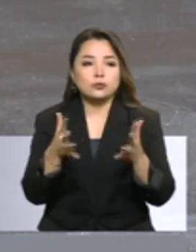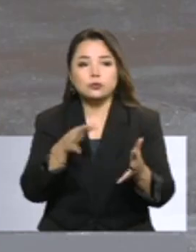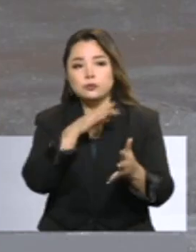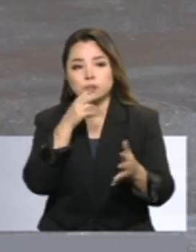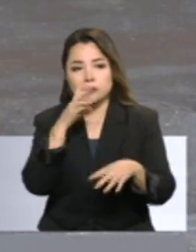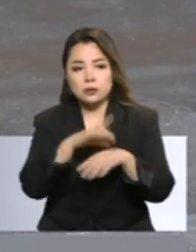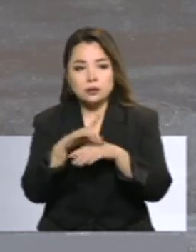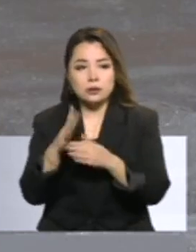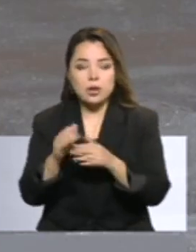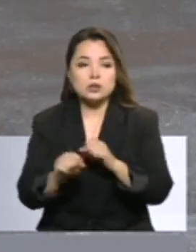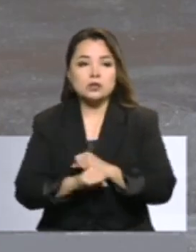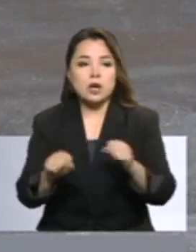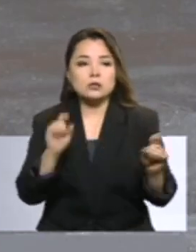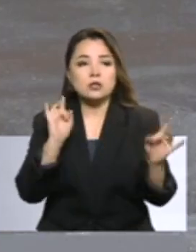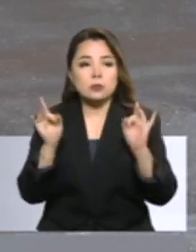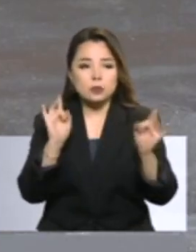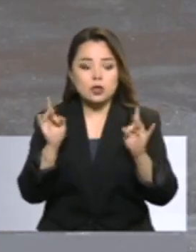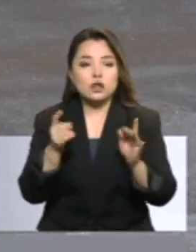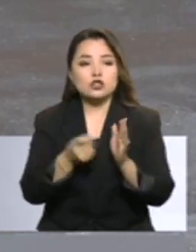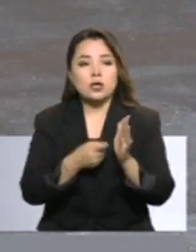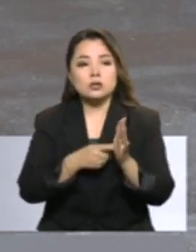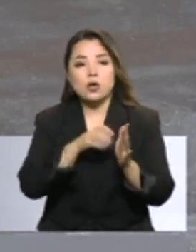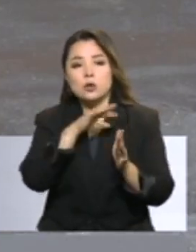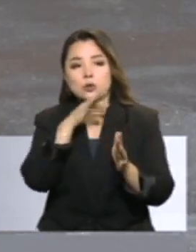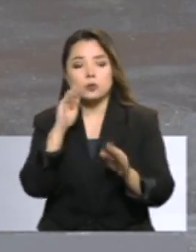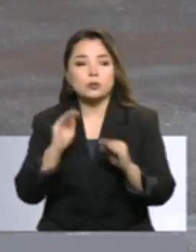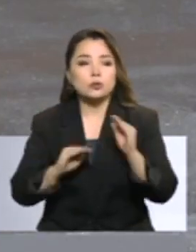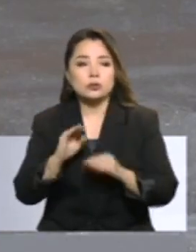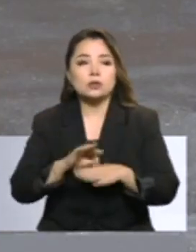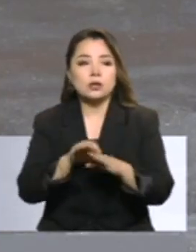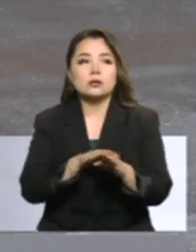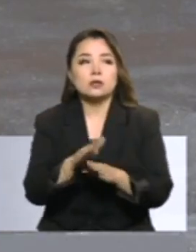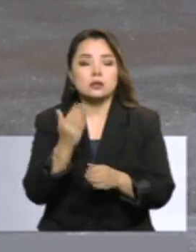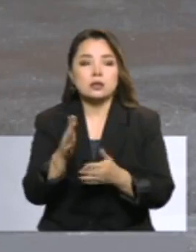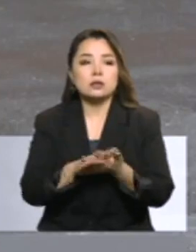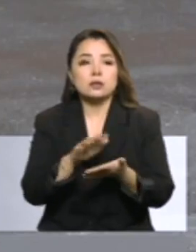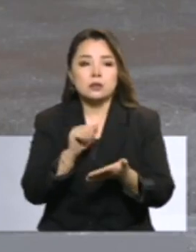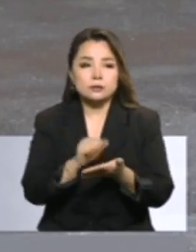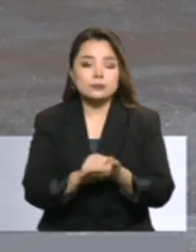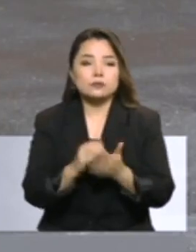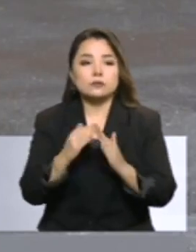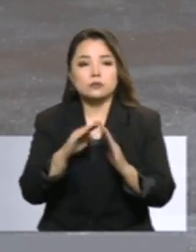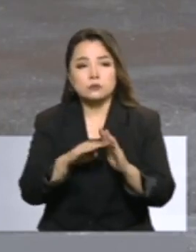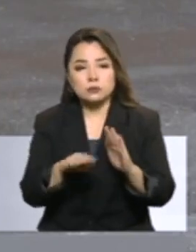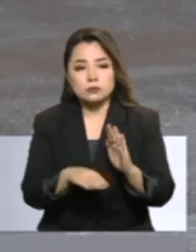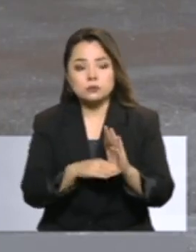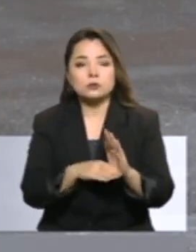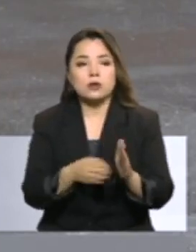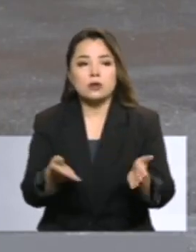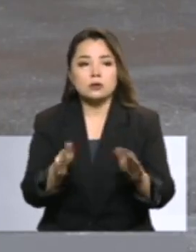байқалған. Және де жарылыс дүмпуінен шахтаның көптеген қондырғылары қирап, үйінділер